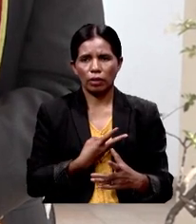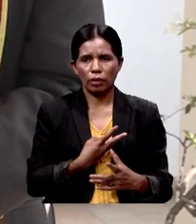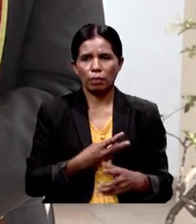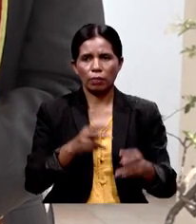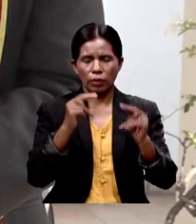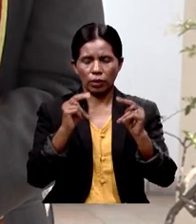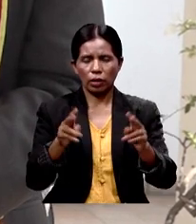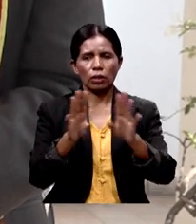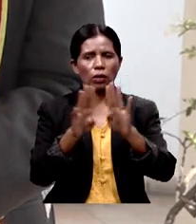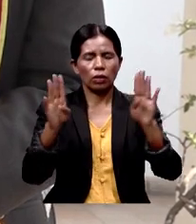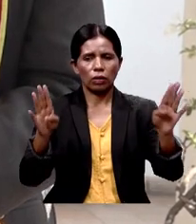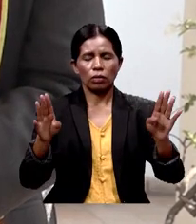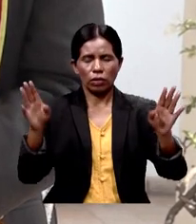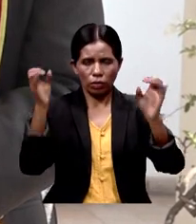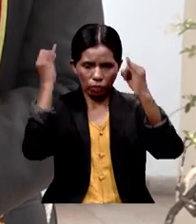tamb